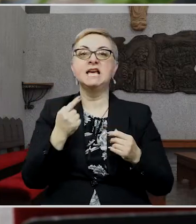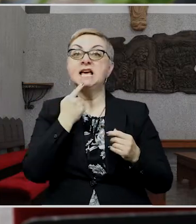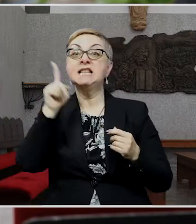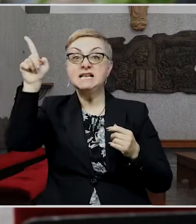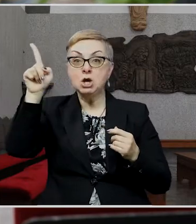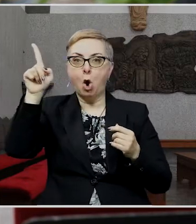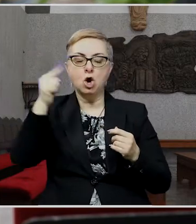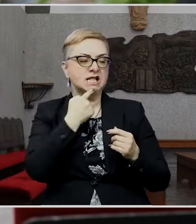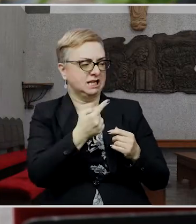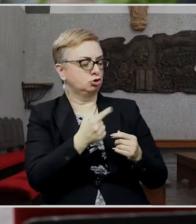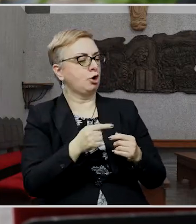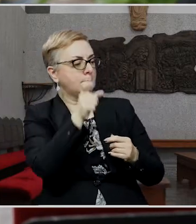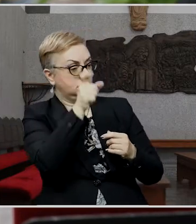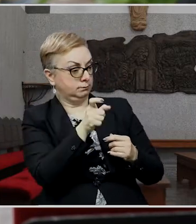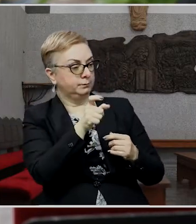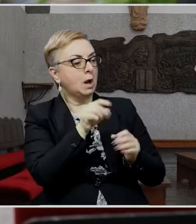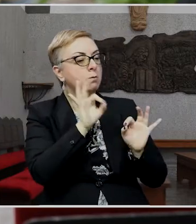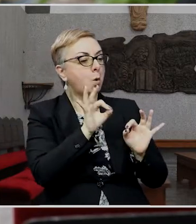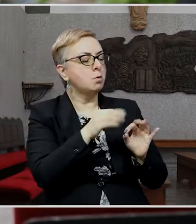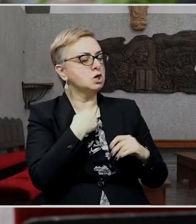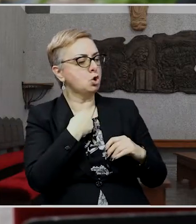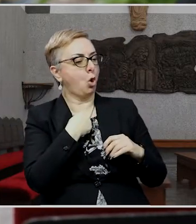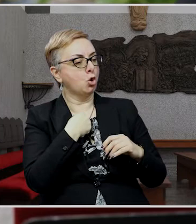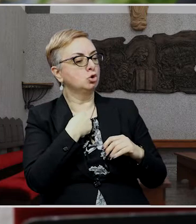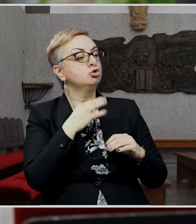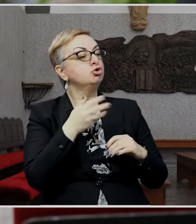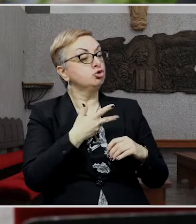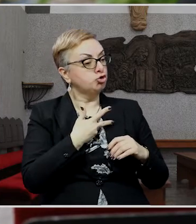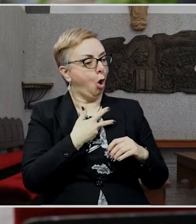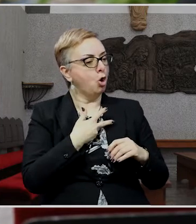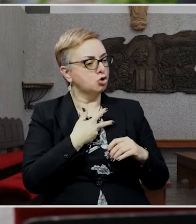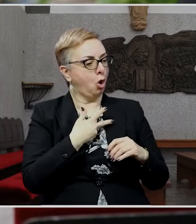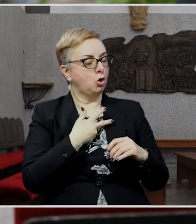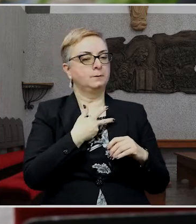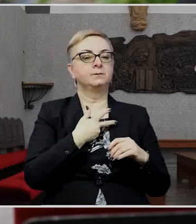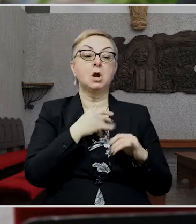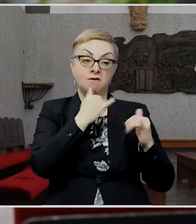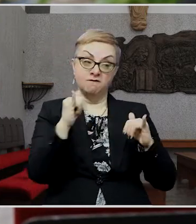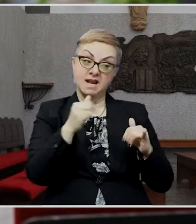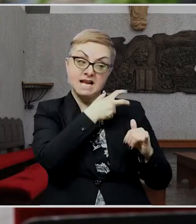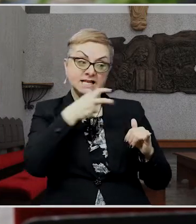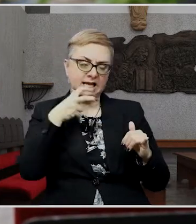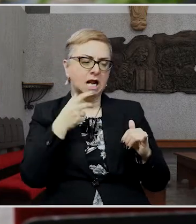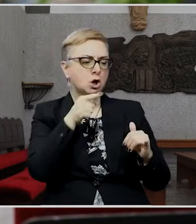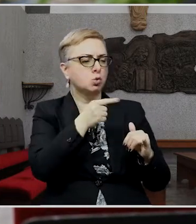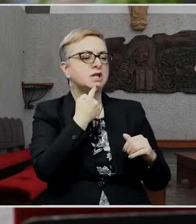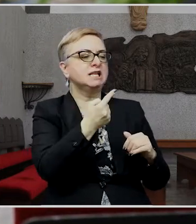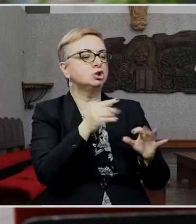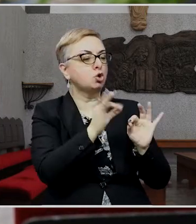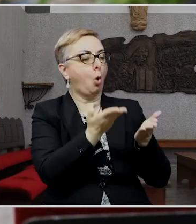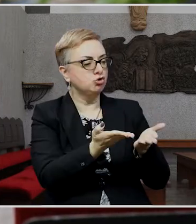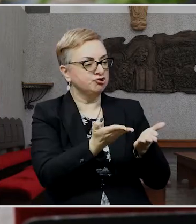colui che sono e aggiunse così di raja i figli di israele io sono mia